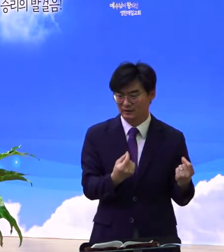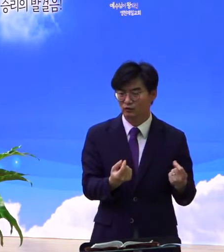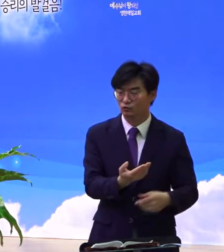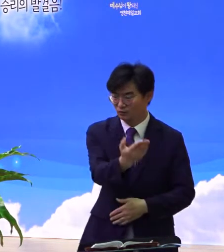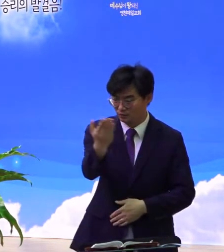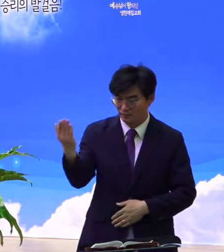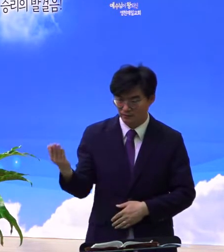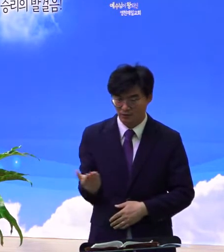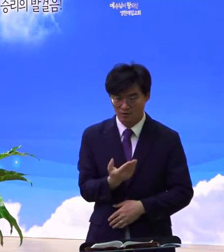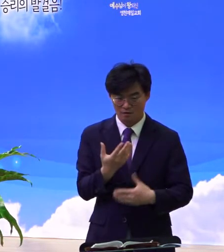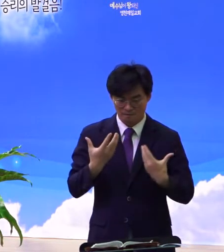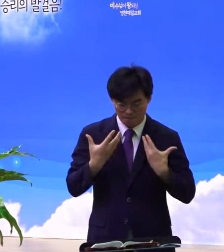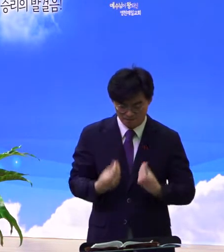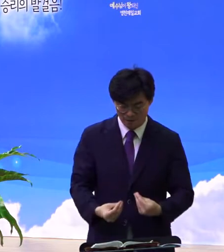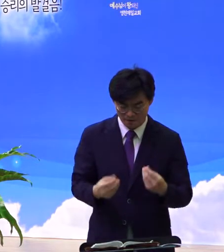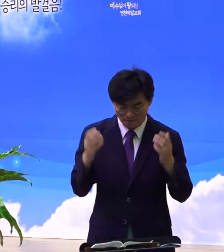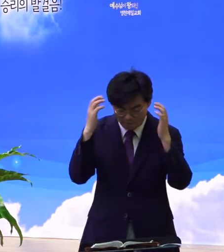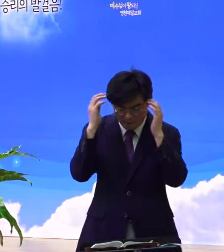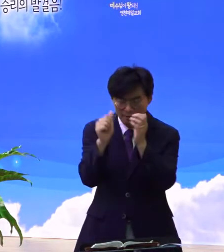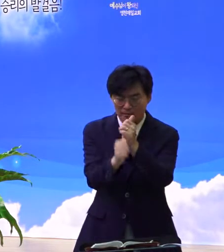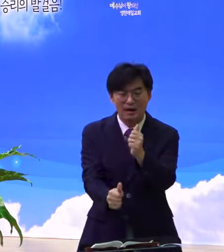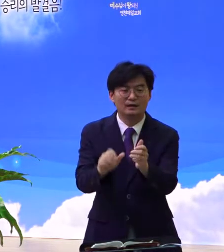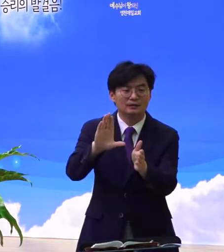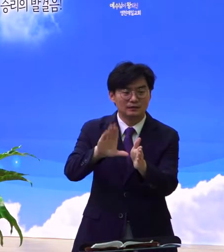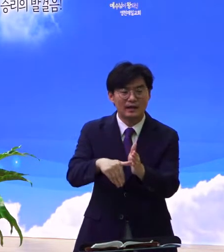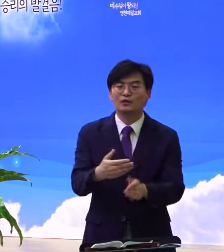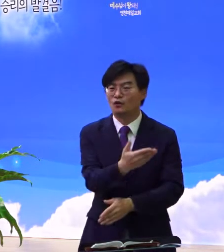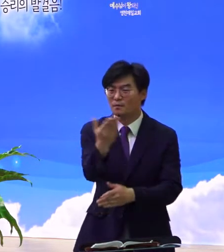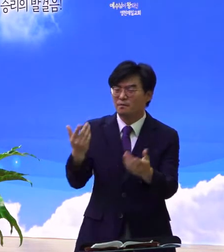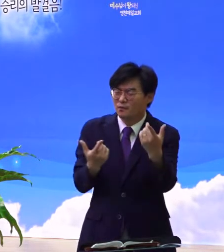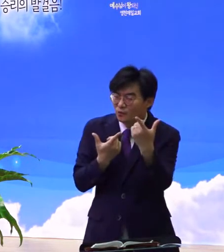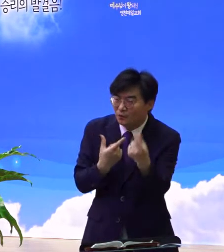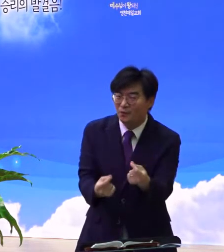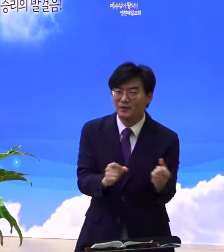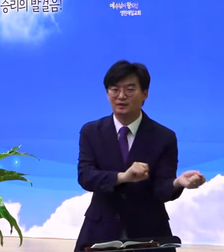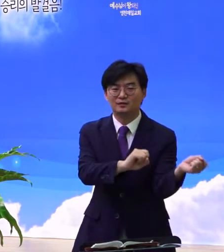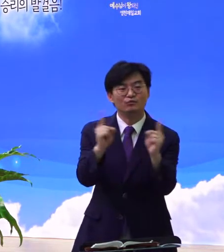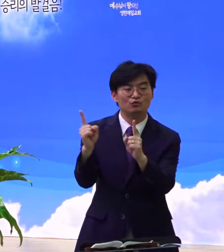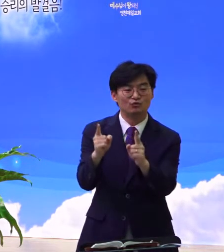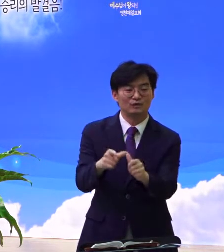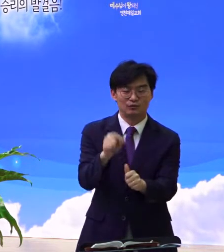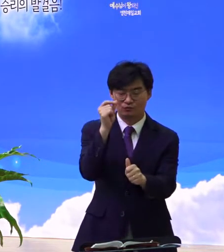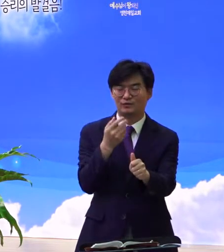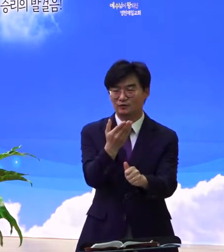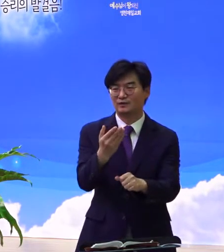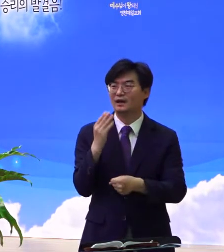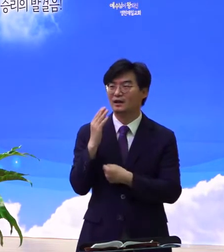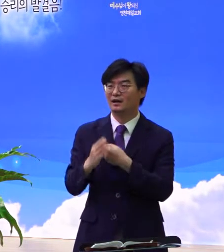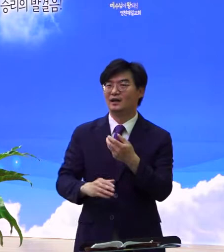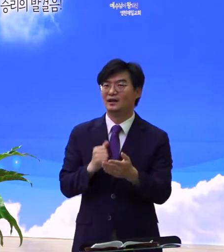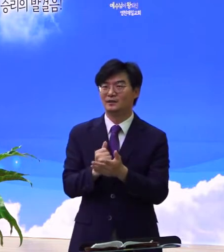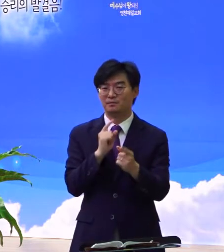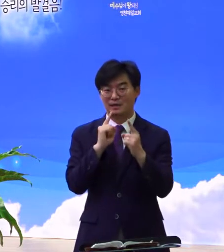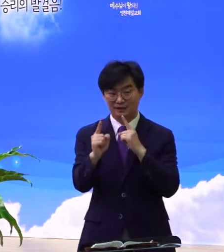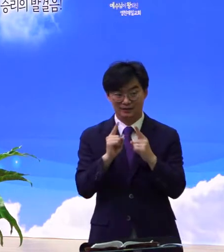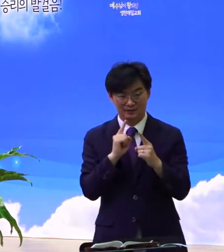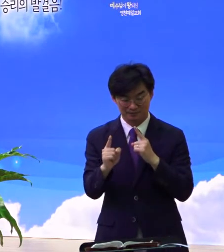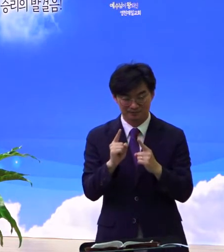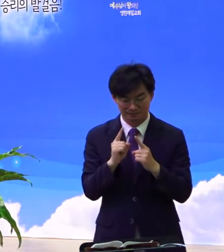말씀하셨습니다. 하나님께서 여러분도 그렇게 살려주실 것입니다. 하나님의 말씀이